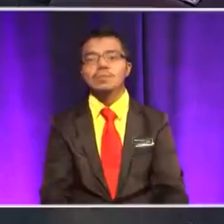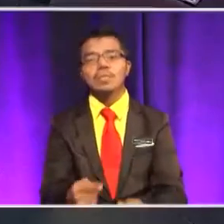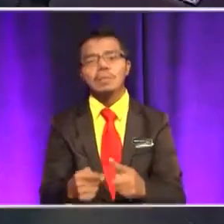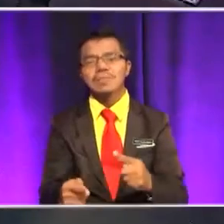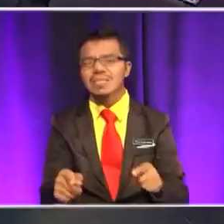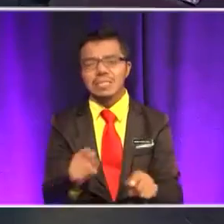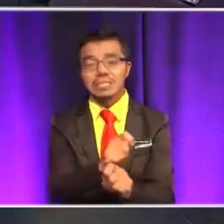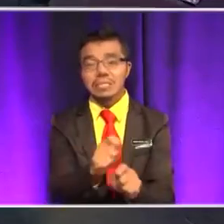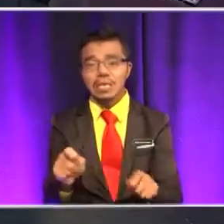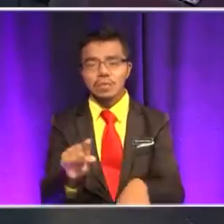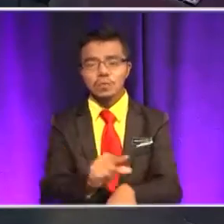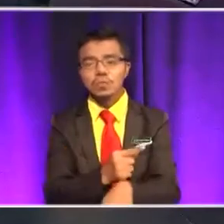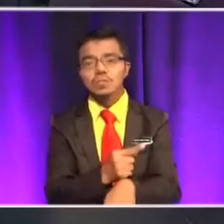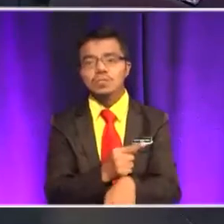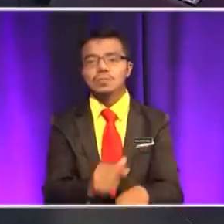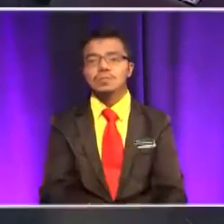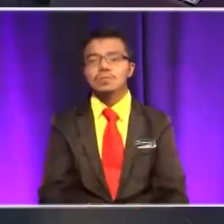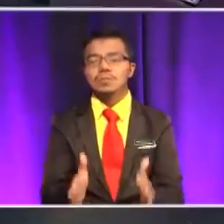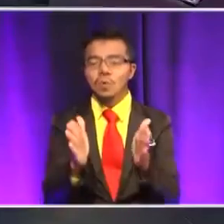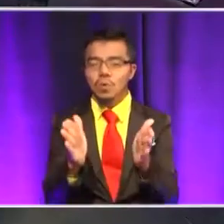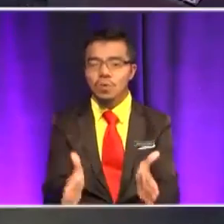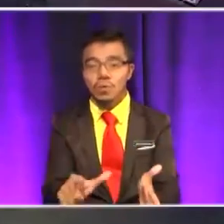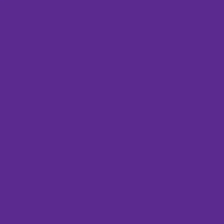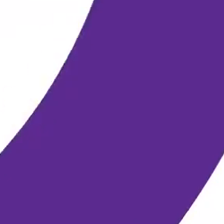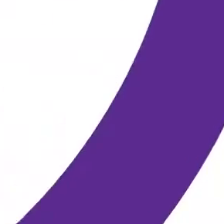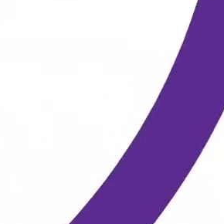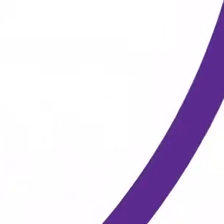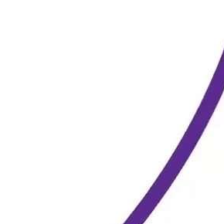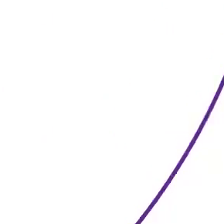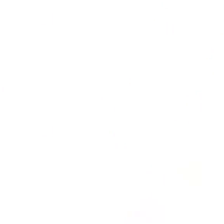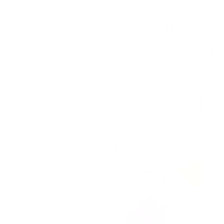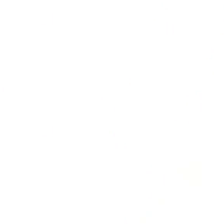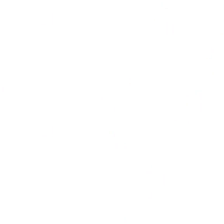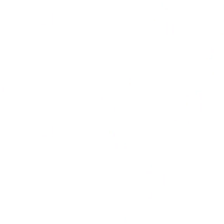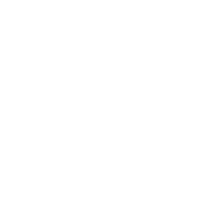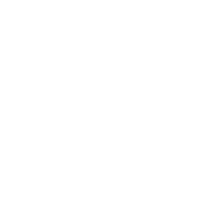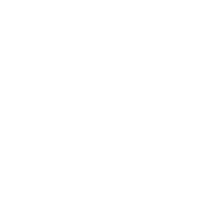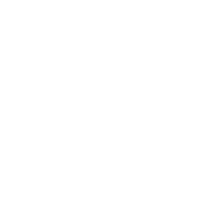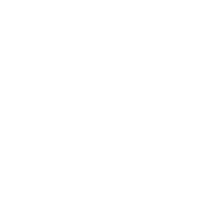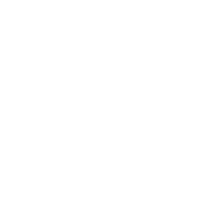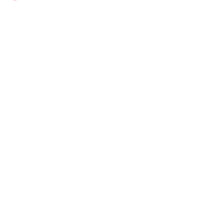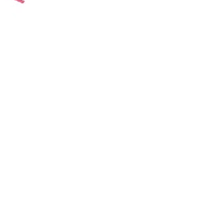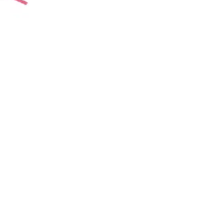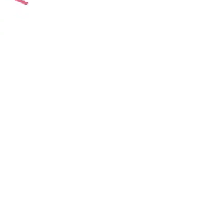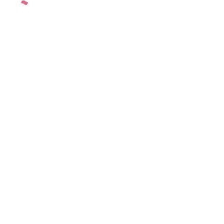tetapi tidak diterima di pasar bahasa mudah jangan sok sendiri KPM